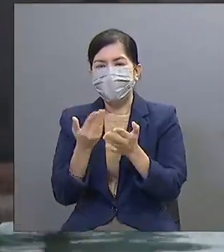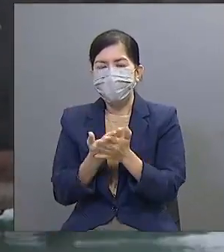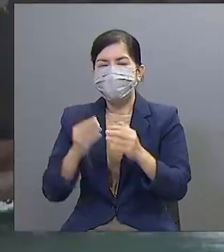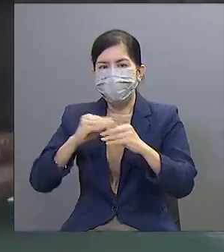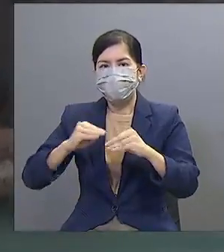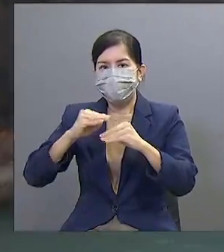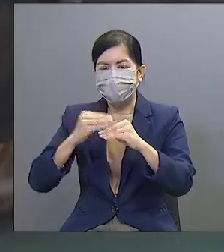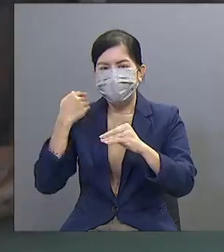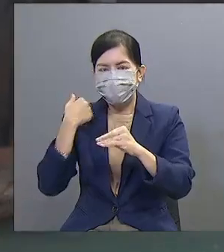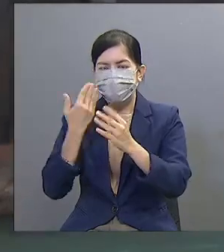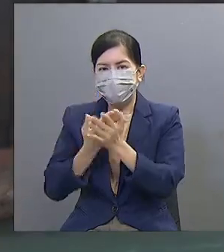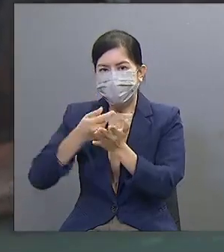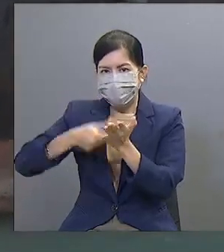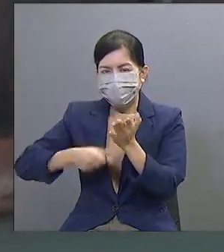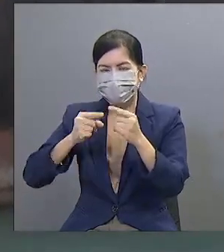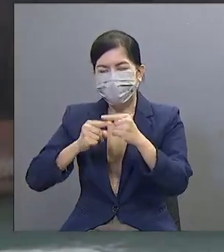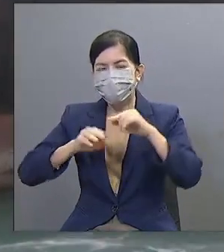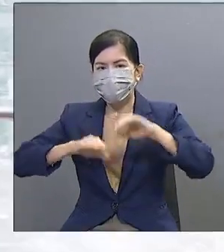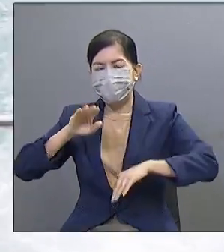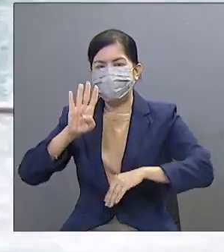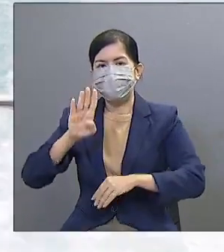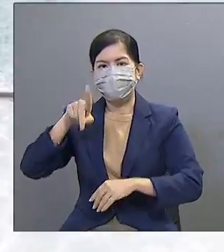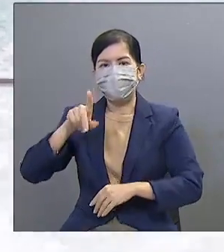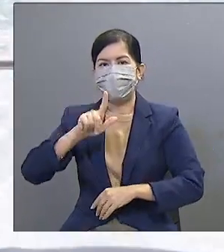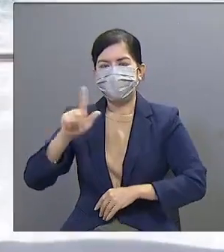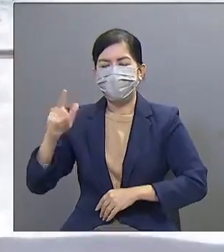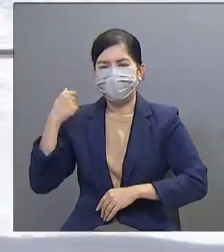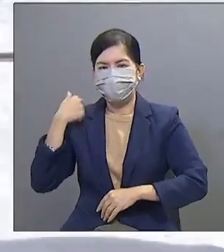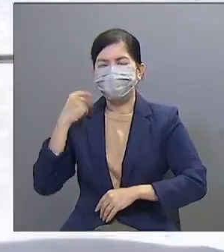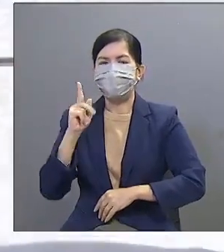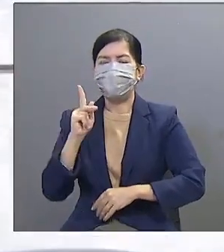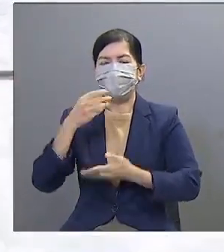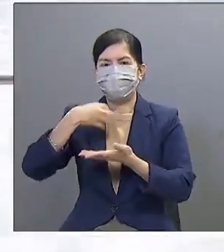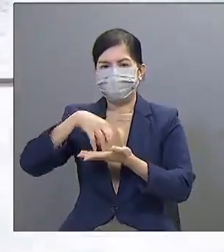สูงกว่า 4,000 ล้านบาทสิริภักดิ์กมลตรายตรึงตรีคูณไทย PBS รายงาน